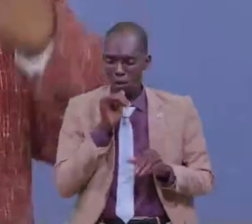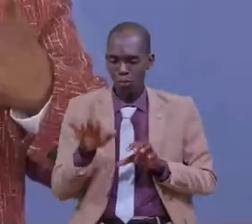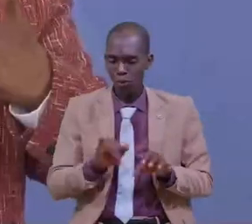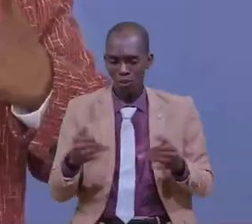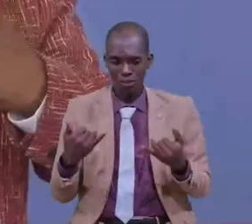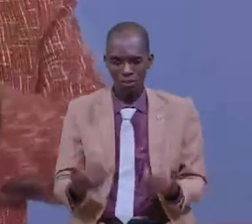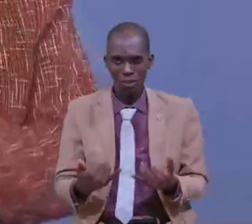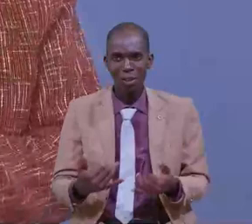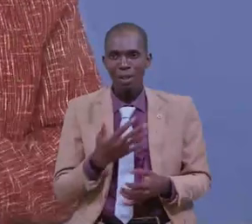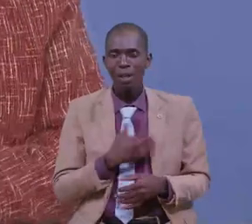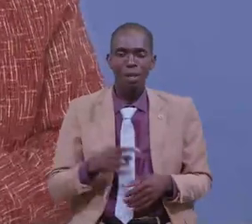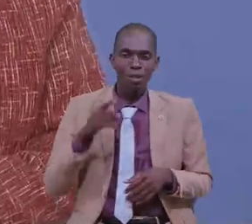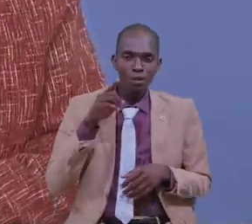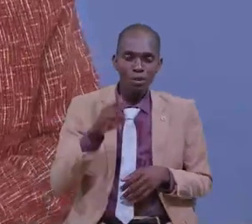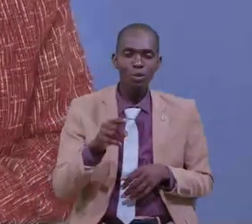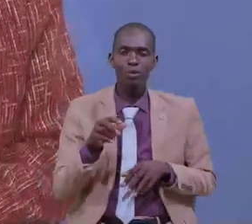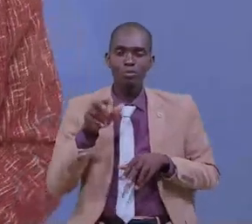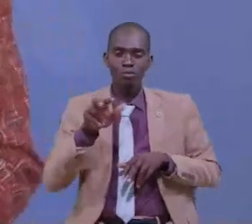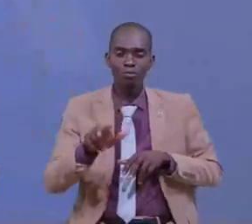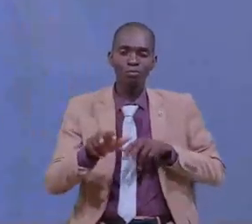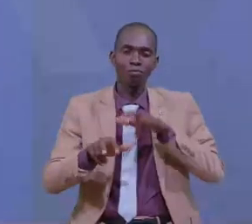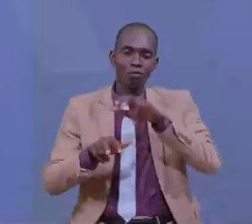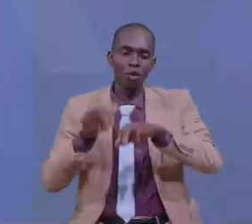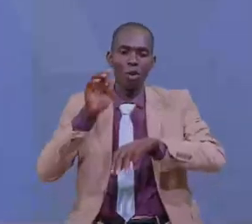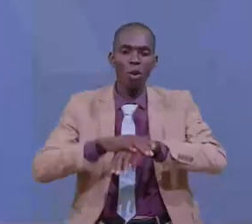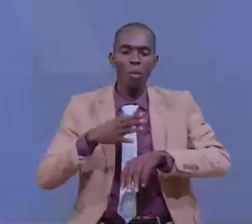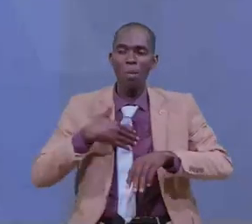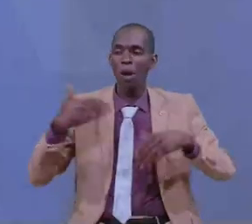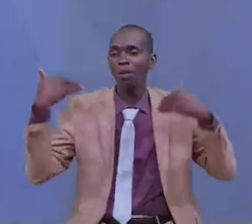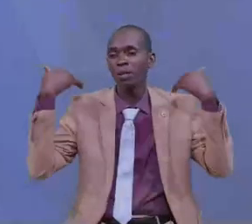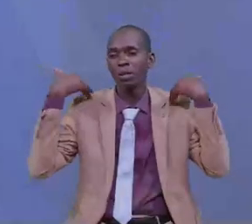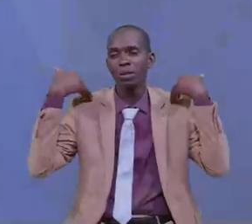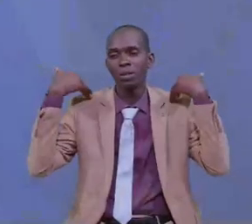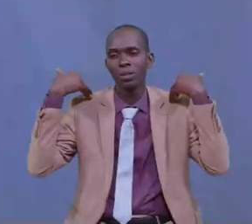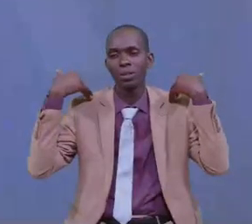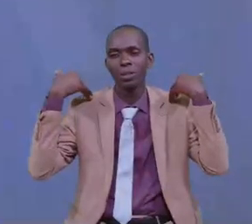fais. Et vous allez monter sur mes épaules